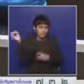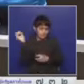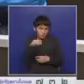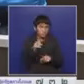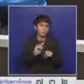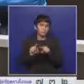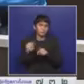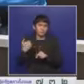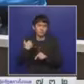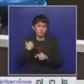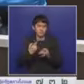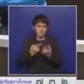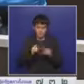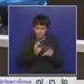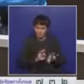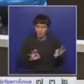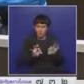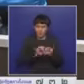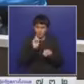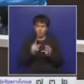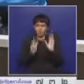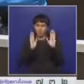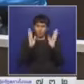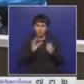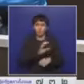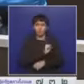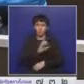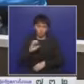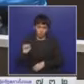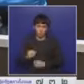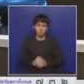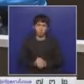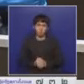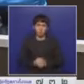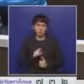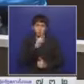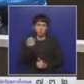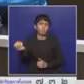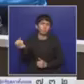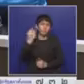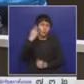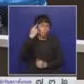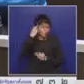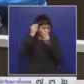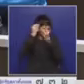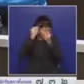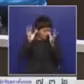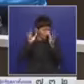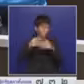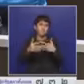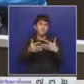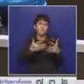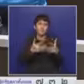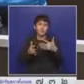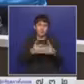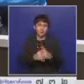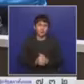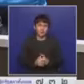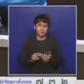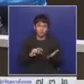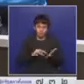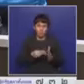ครับจำเป็นครับอาจจะบาดเจ็บอาจจะมีแผลอาจจะหัวแตกก็เป็นเรื่องที่สมาชิกสภา